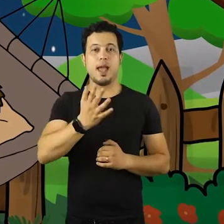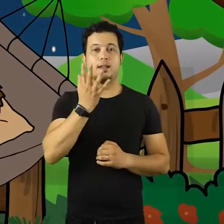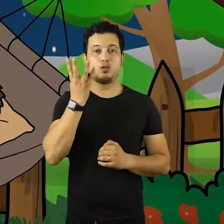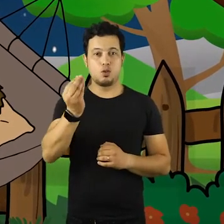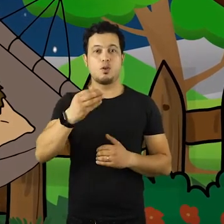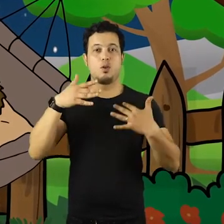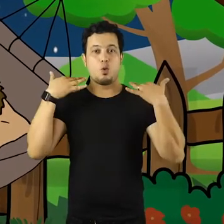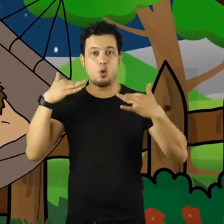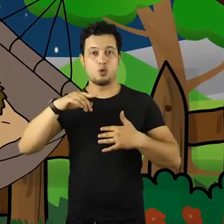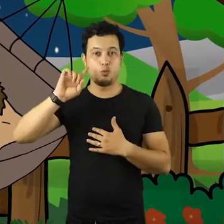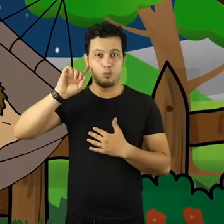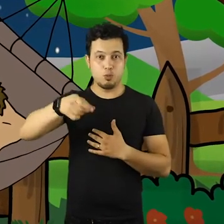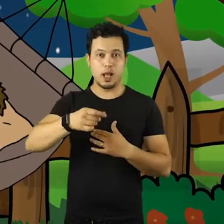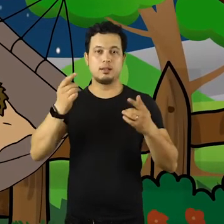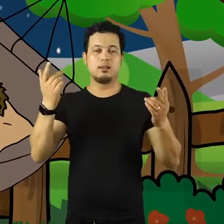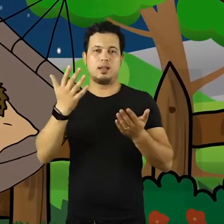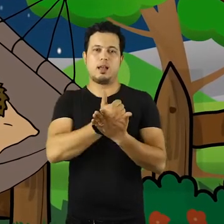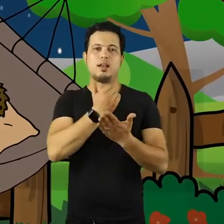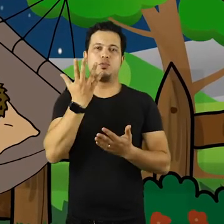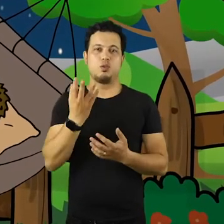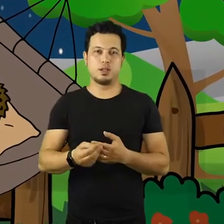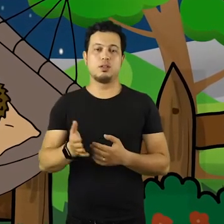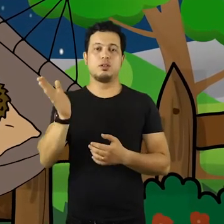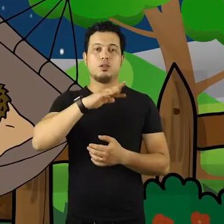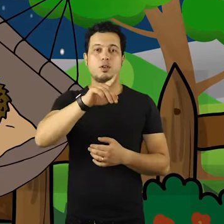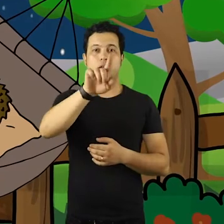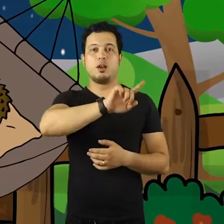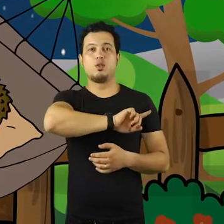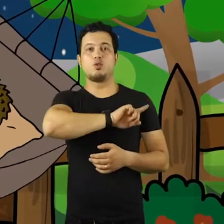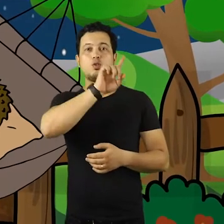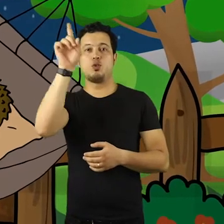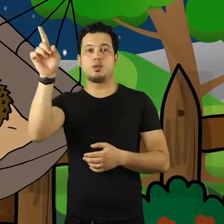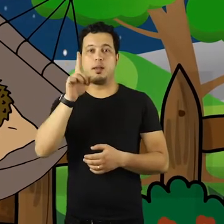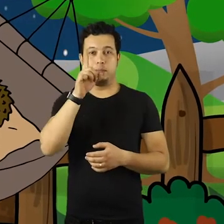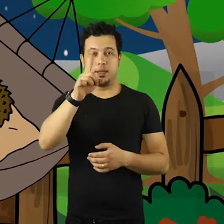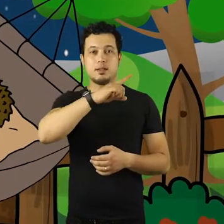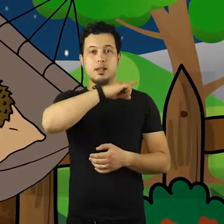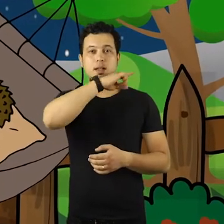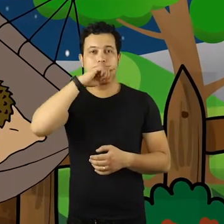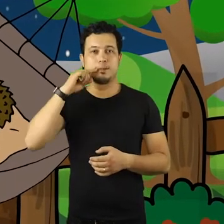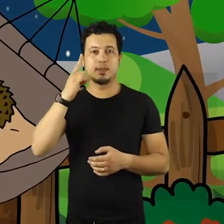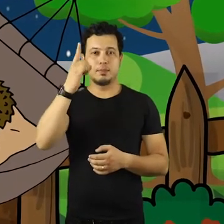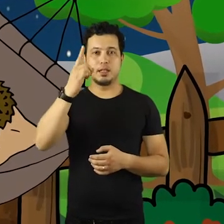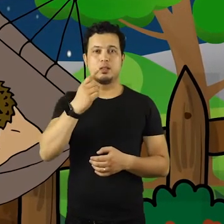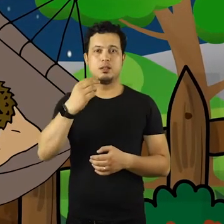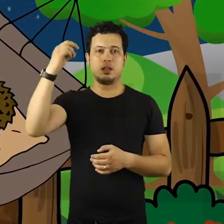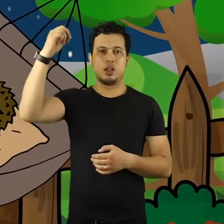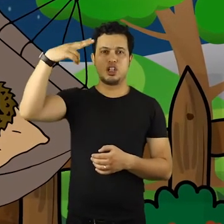koyun bulan kazanırdı. Derken gökyüzünden hızla kayan kırmızı bir ışıltı